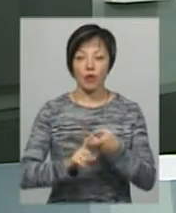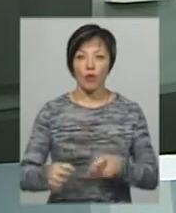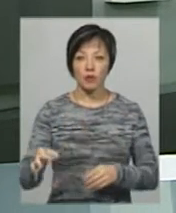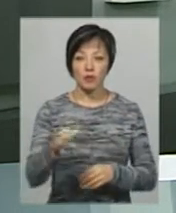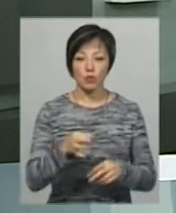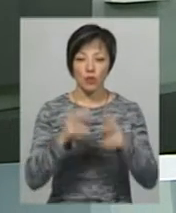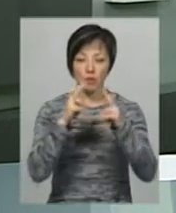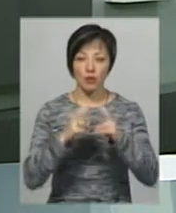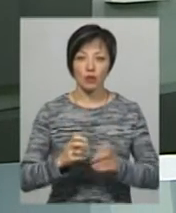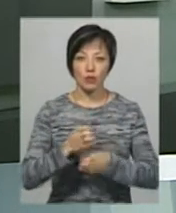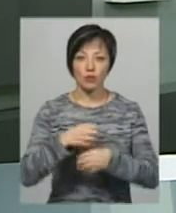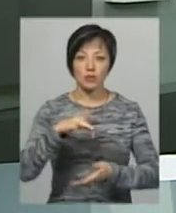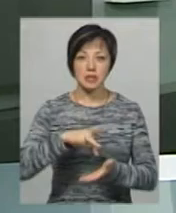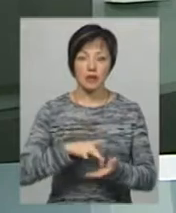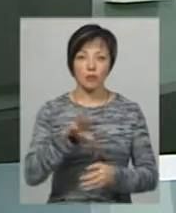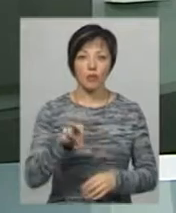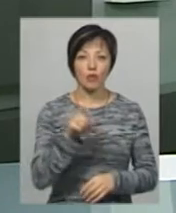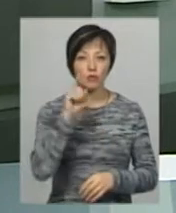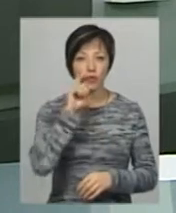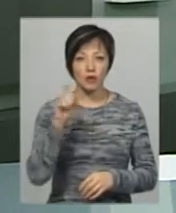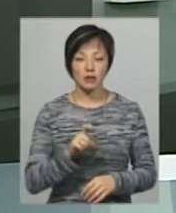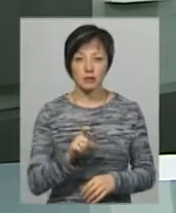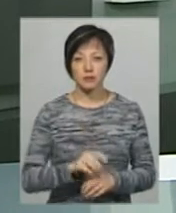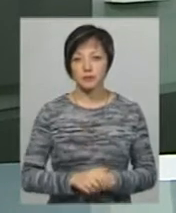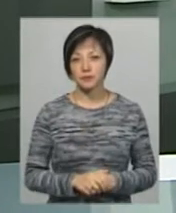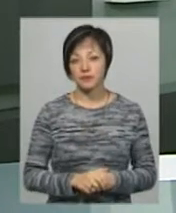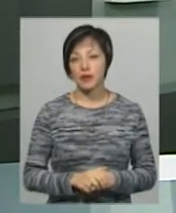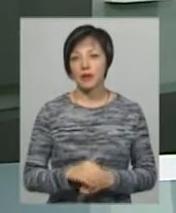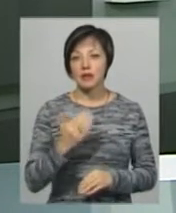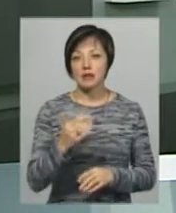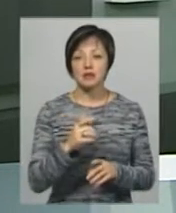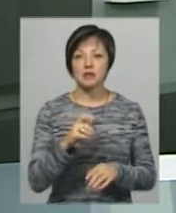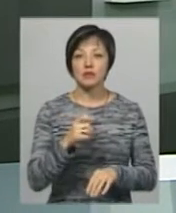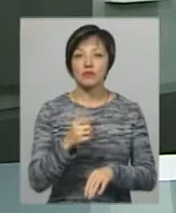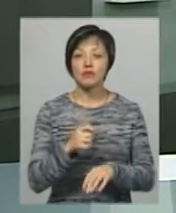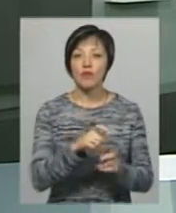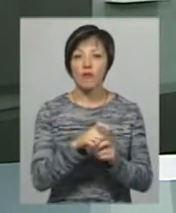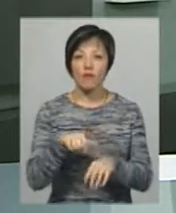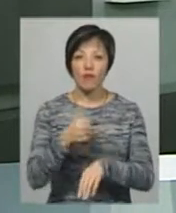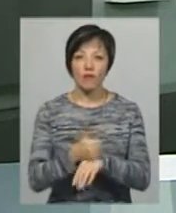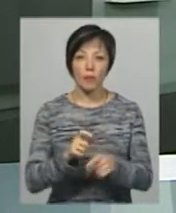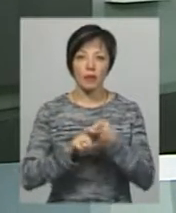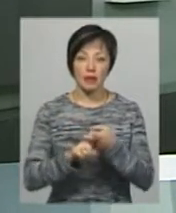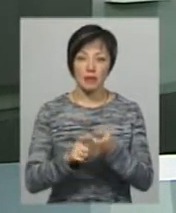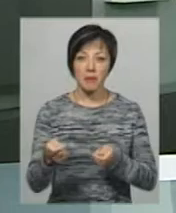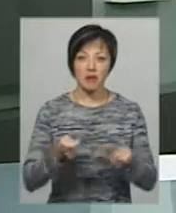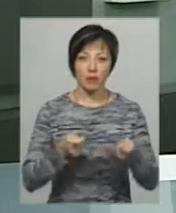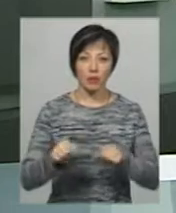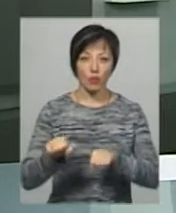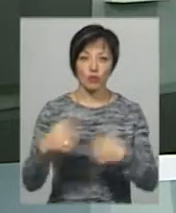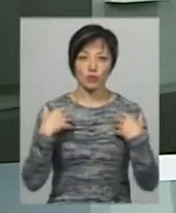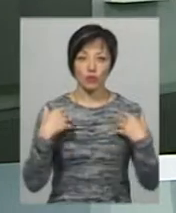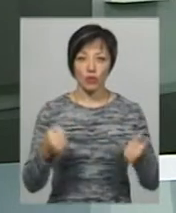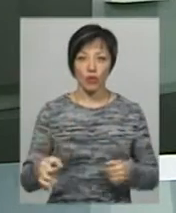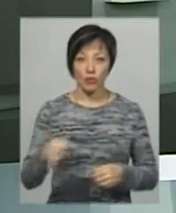обласного лабораторного центру МОЗ України Лариса Калінер. За словами головного епідеміолога Департаменту охорони здоров'я